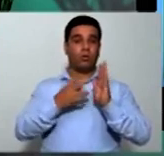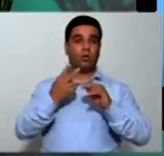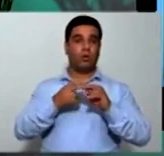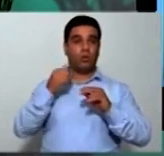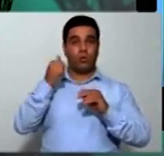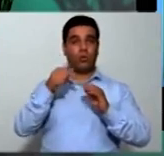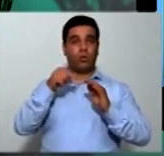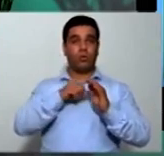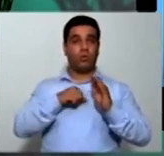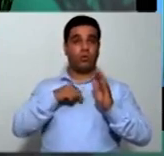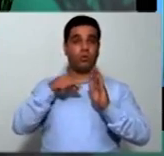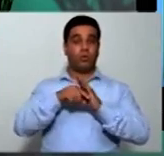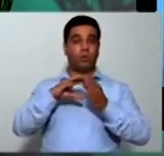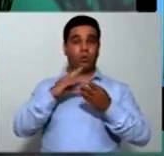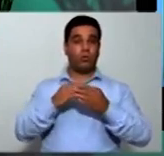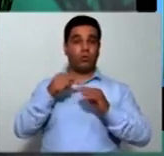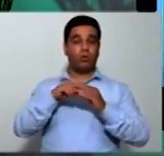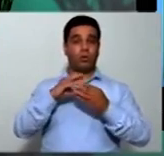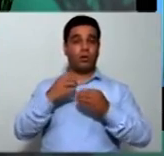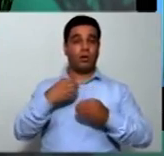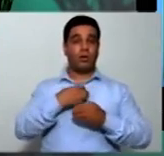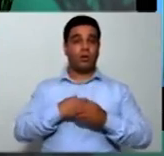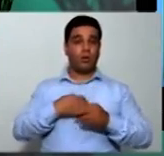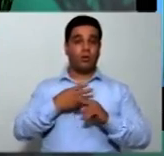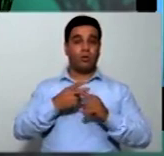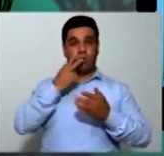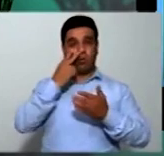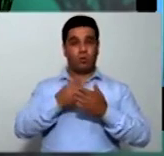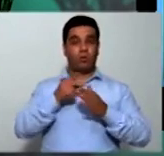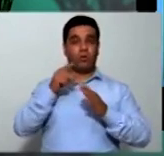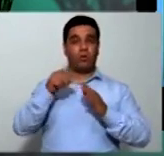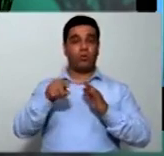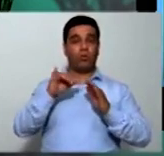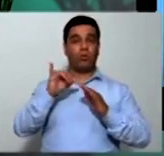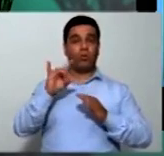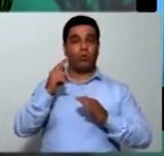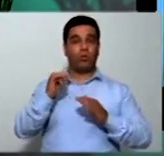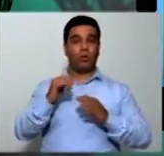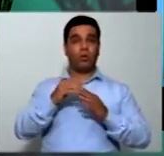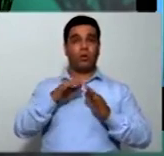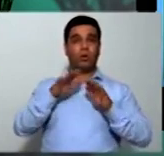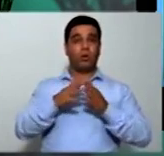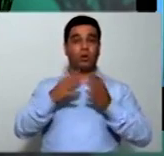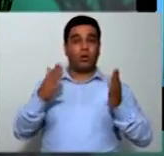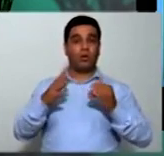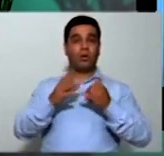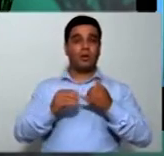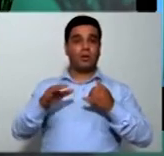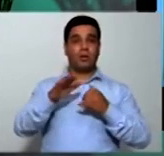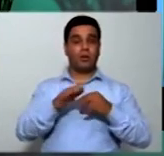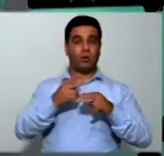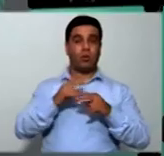1925-1929-yillarni o'z ichiga olib, bunda asosiy ko'rsatkich, asosiy urg'u katta yer egaligini,